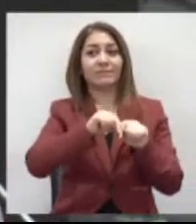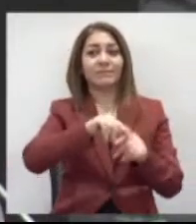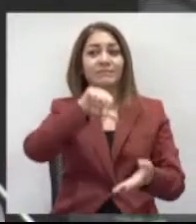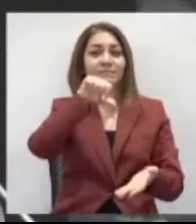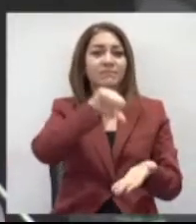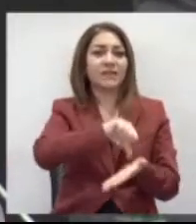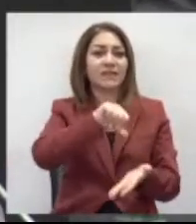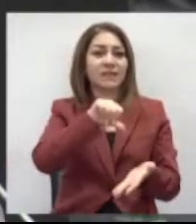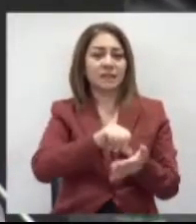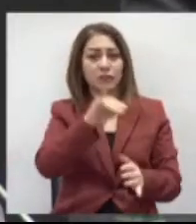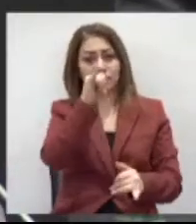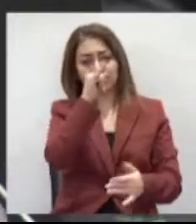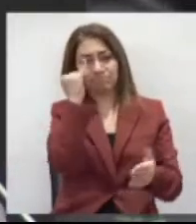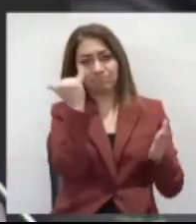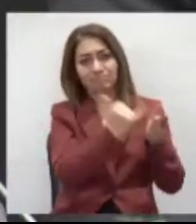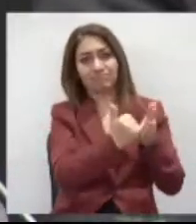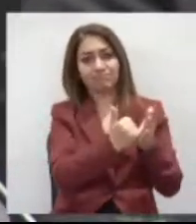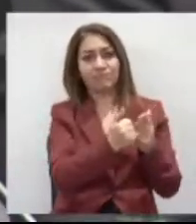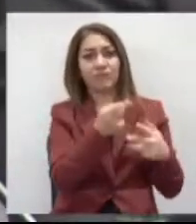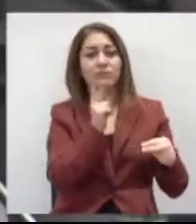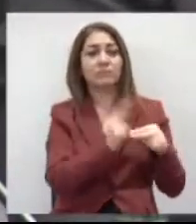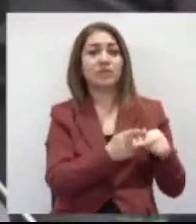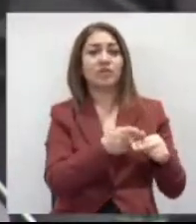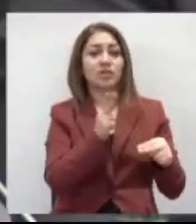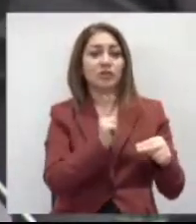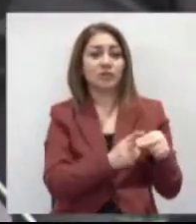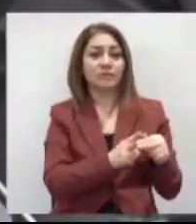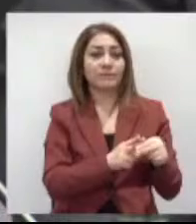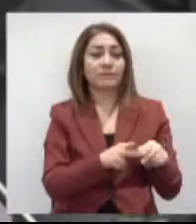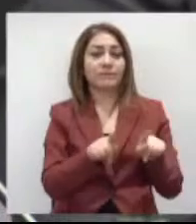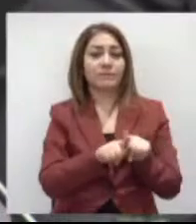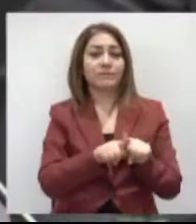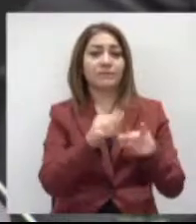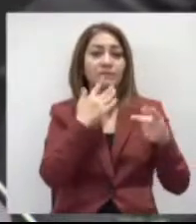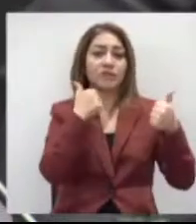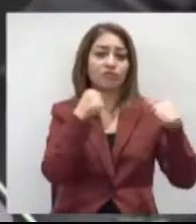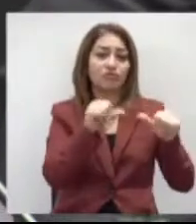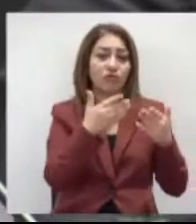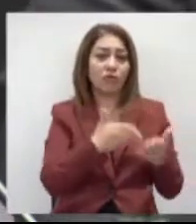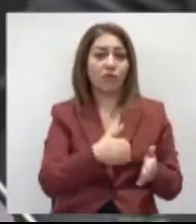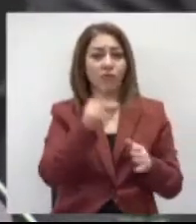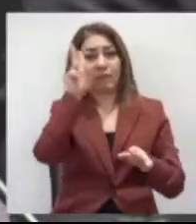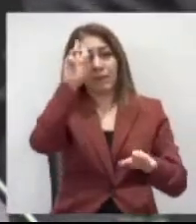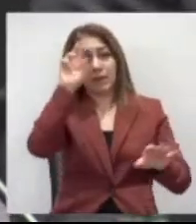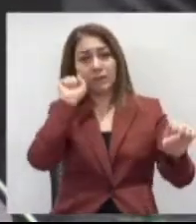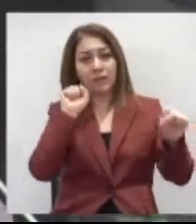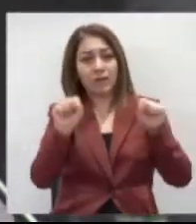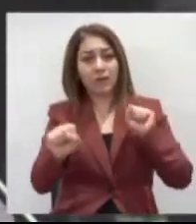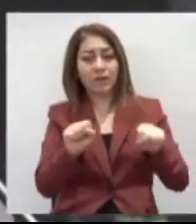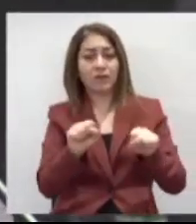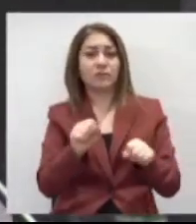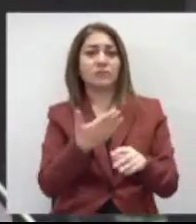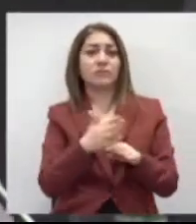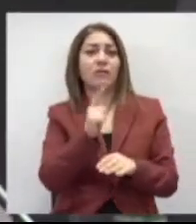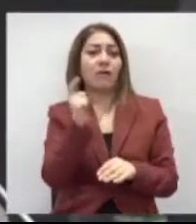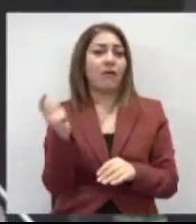սահմանապակումը, այսինքն դա վերաբերում է ինչպես օրենսդիր, գործադիր, անկախ